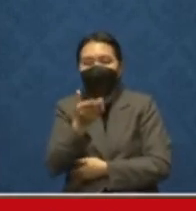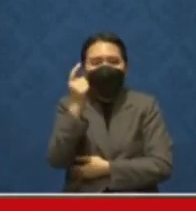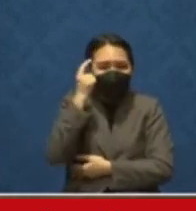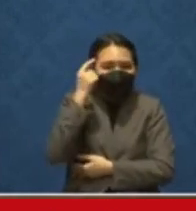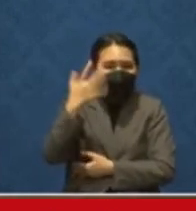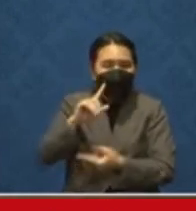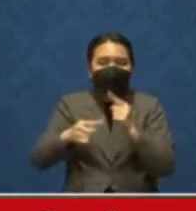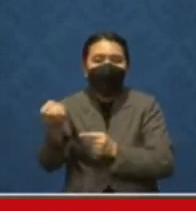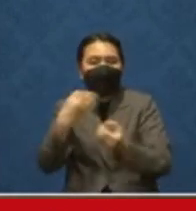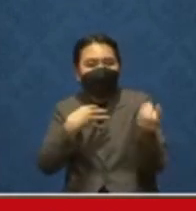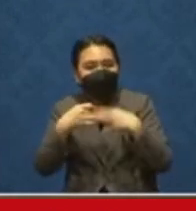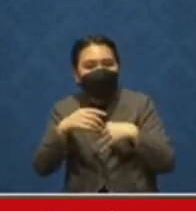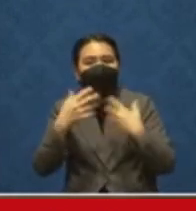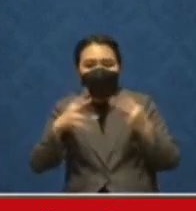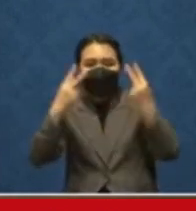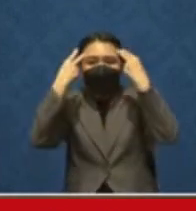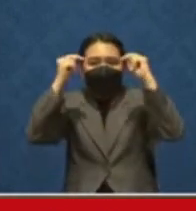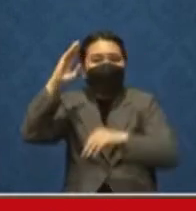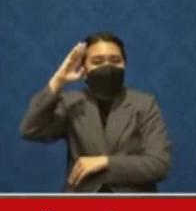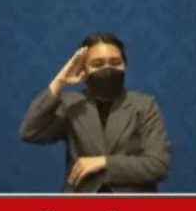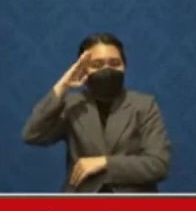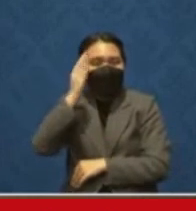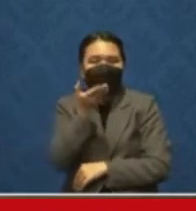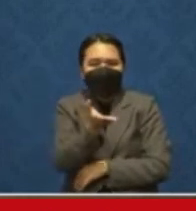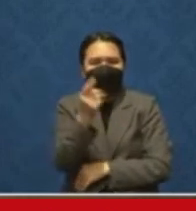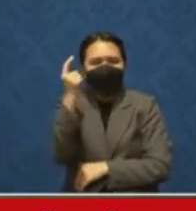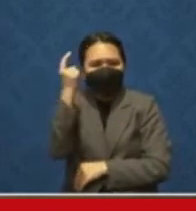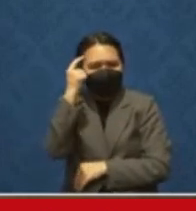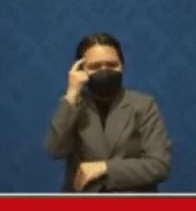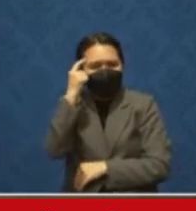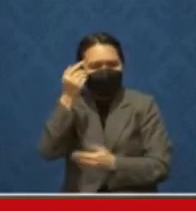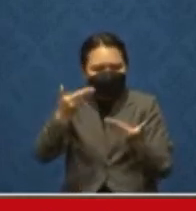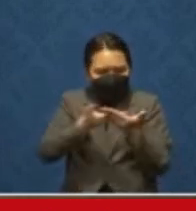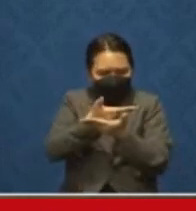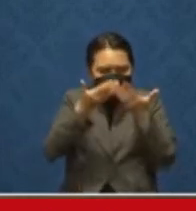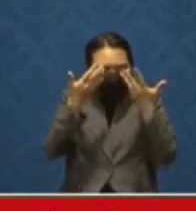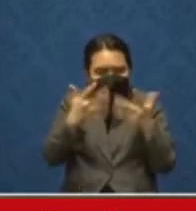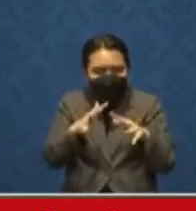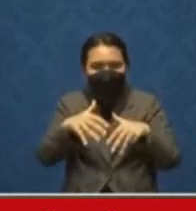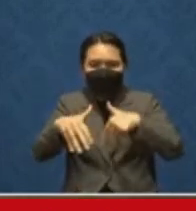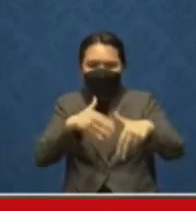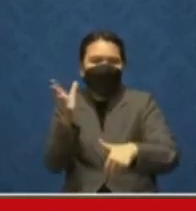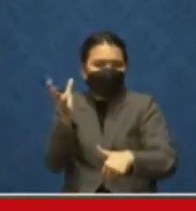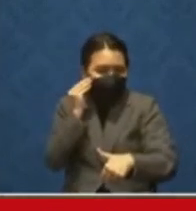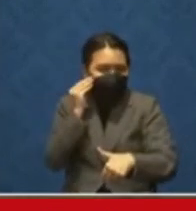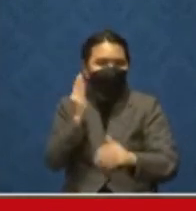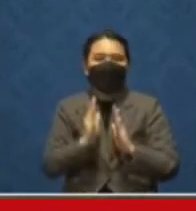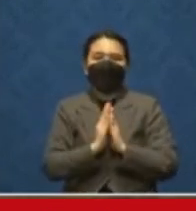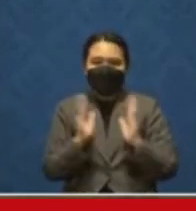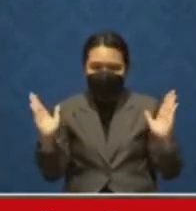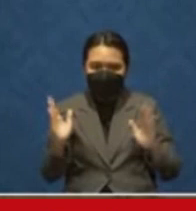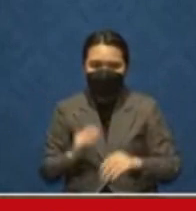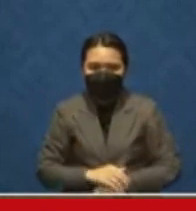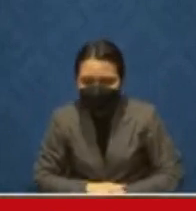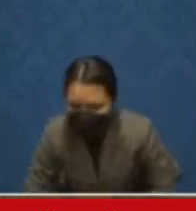รู้ความรู้สึกนึกคิดของพี่น้องประชาชนทั้งที่ผมบอกและไม่บอกทั้งที่ท่านรู้และฟังจากเพื่อน